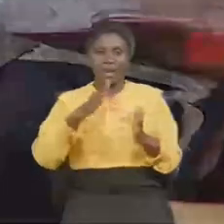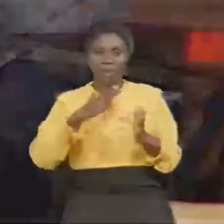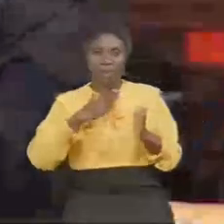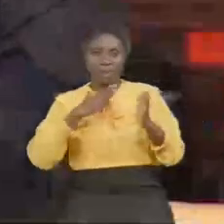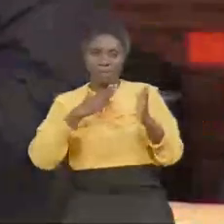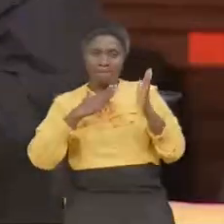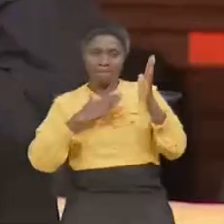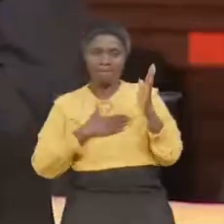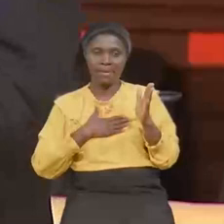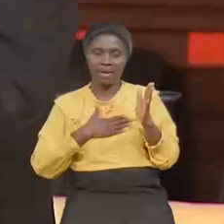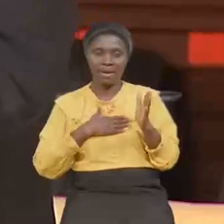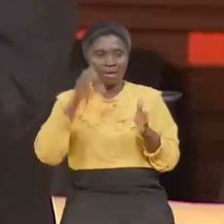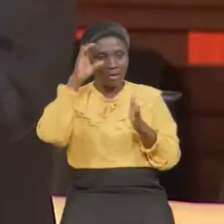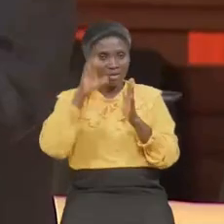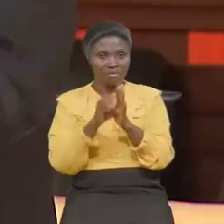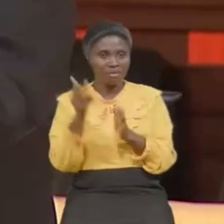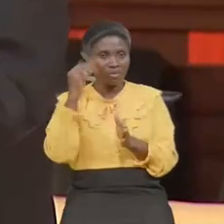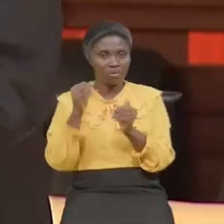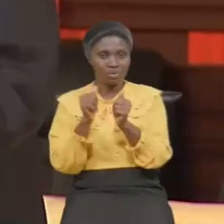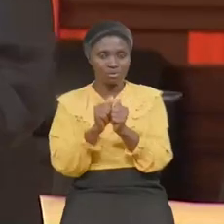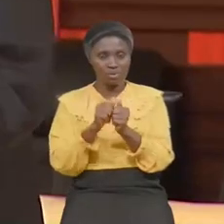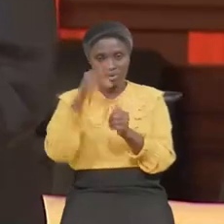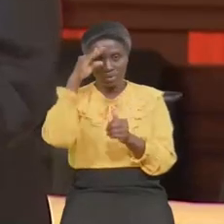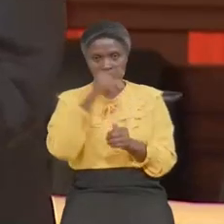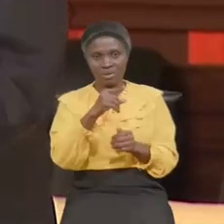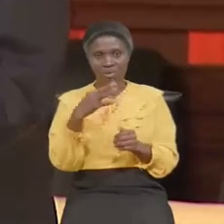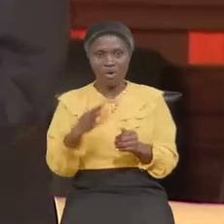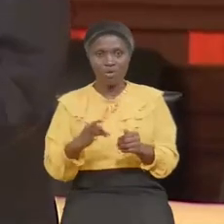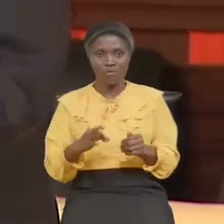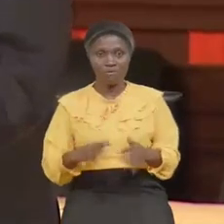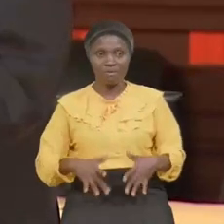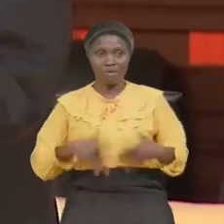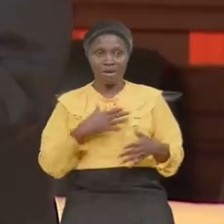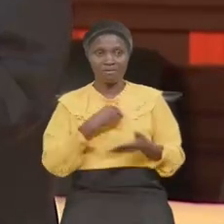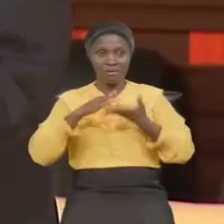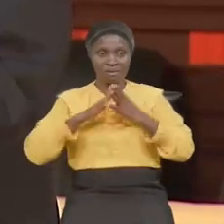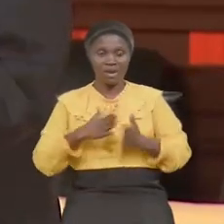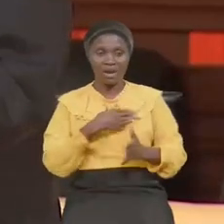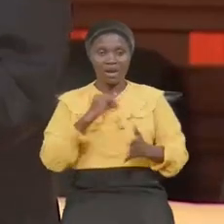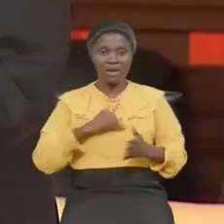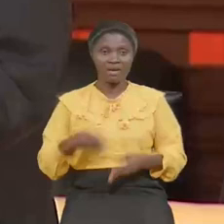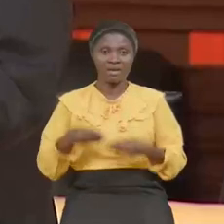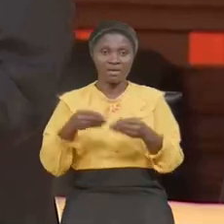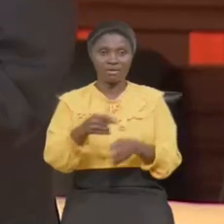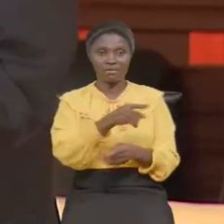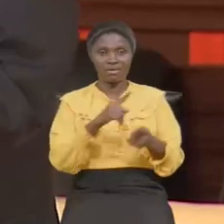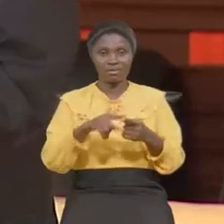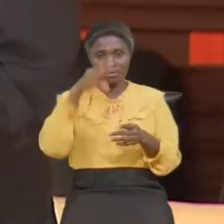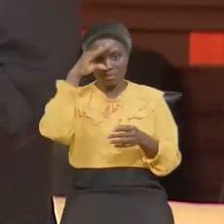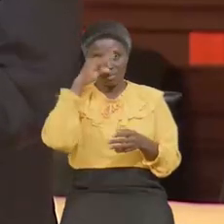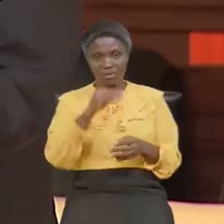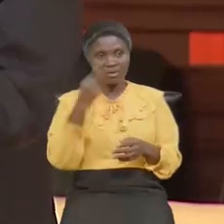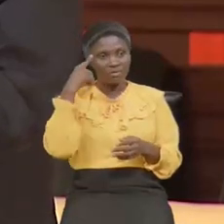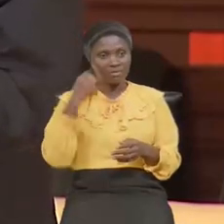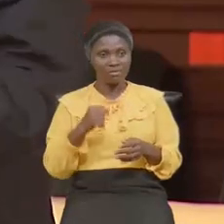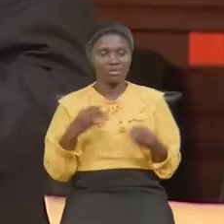alliance avec lui était une alliance de vie et de paix, ce que je lui ai accordé pour qu'il me craignît. Et il a eu pour moi de la